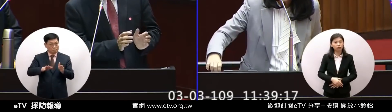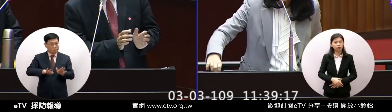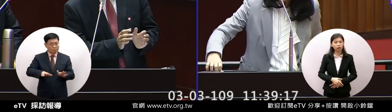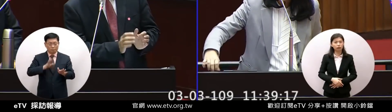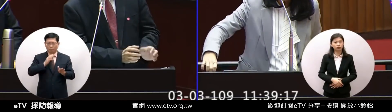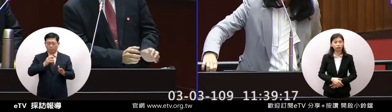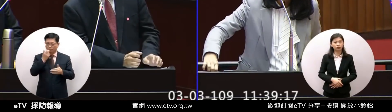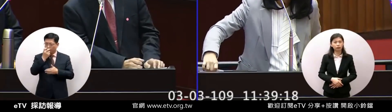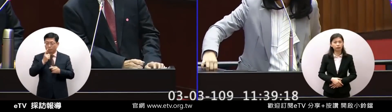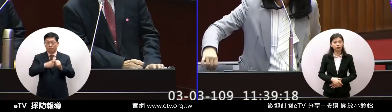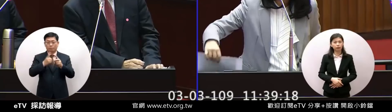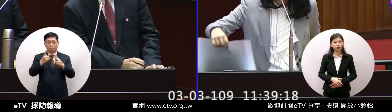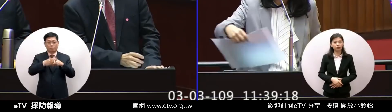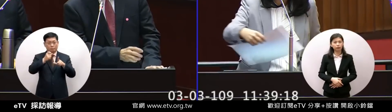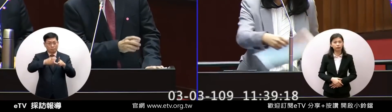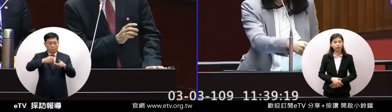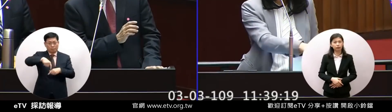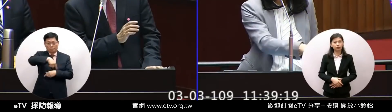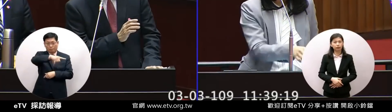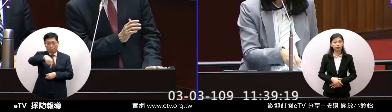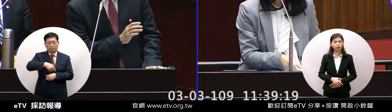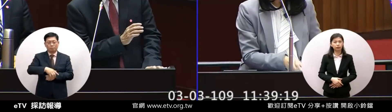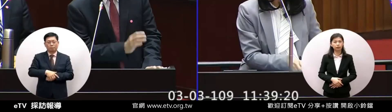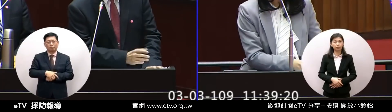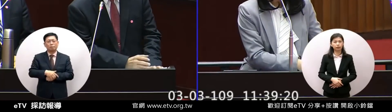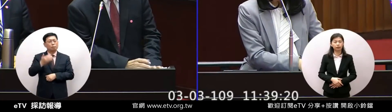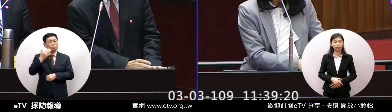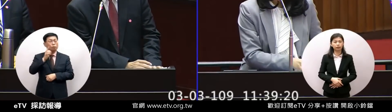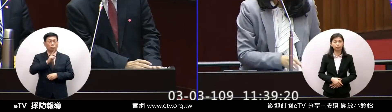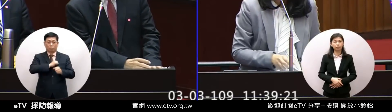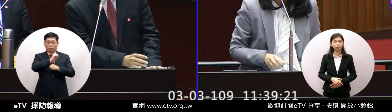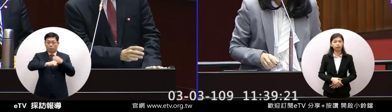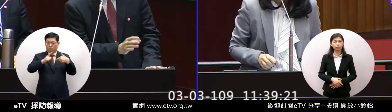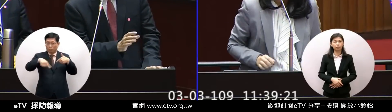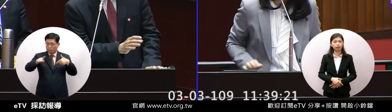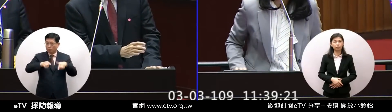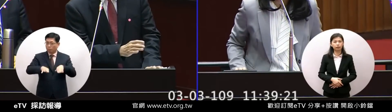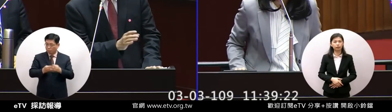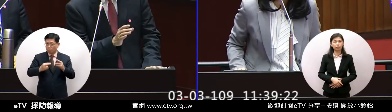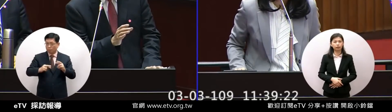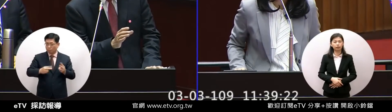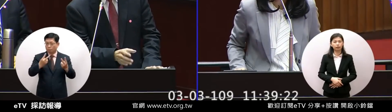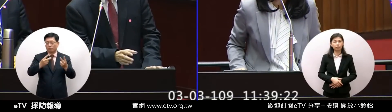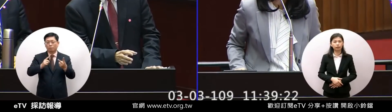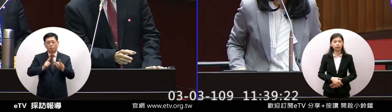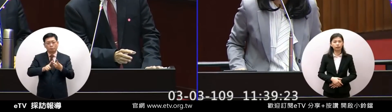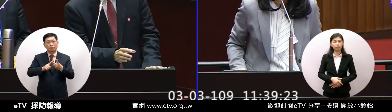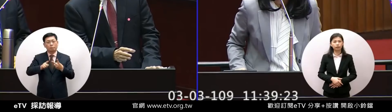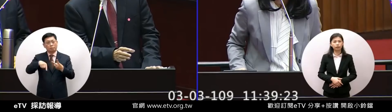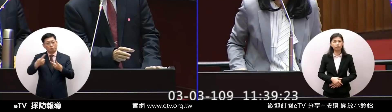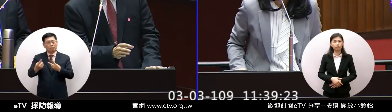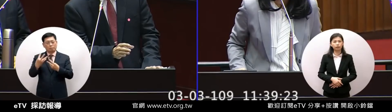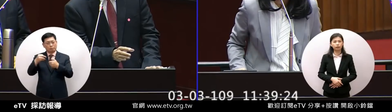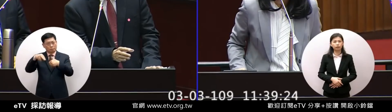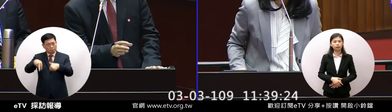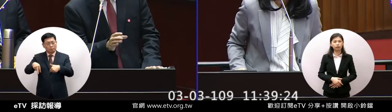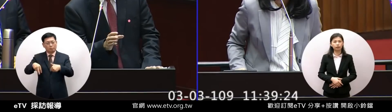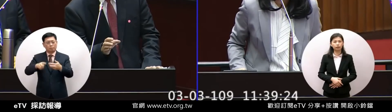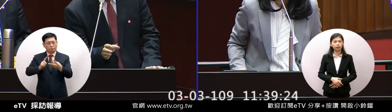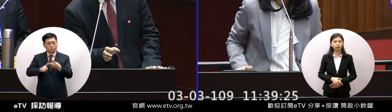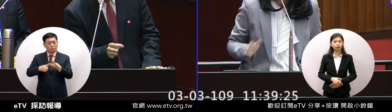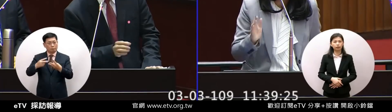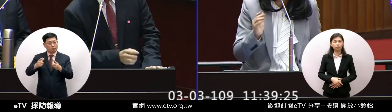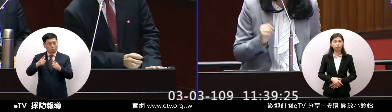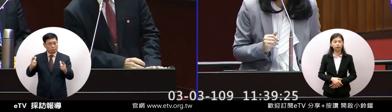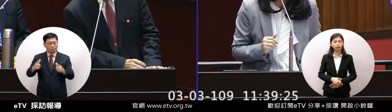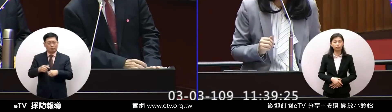我们就看中小企业的话，它先从自动化开始，然后再往数位化， 然后再大的